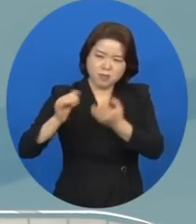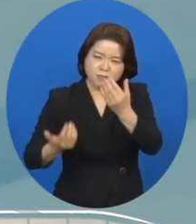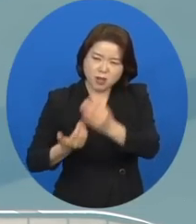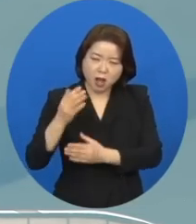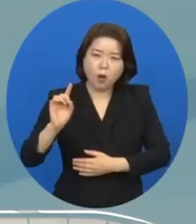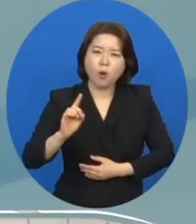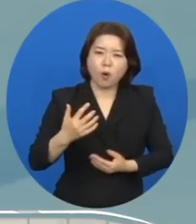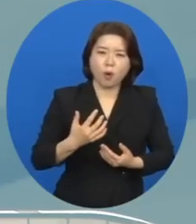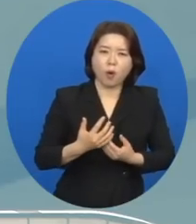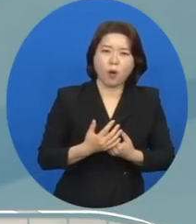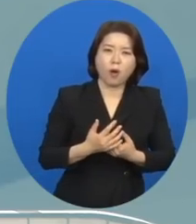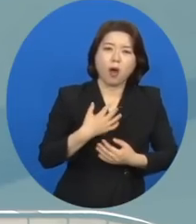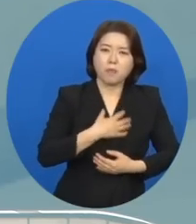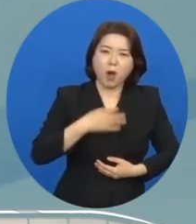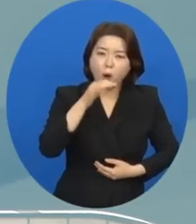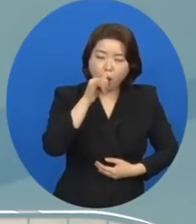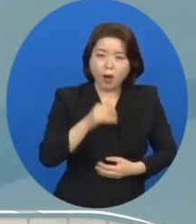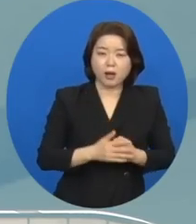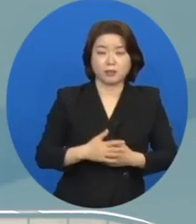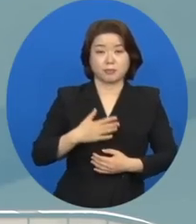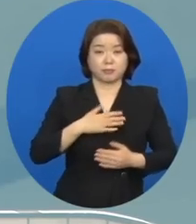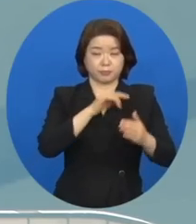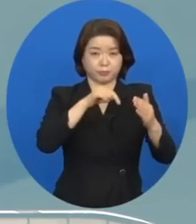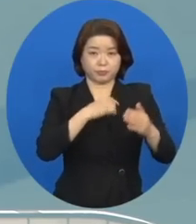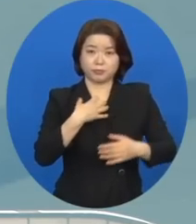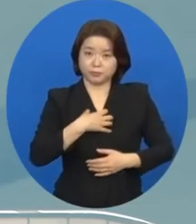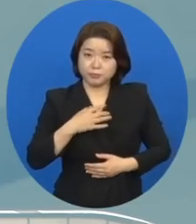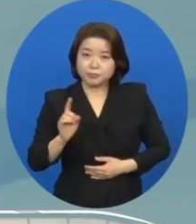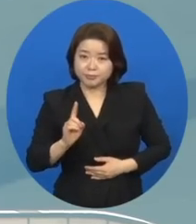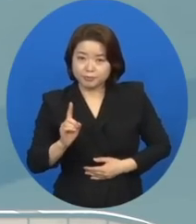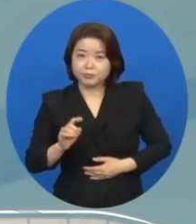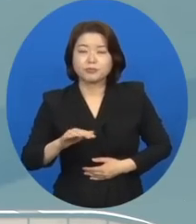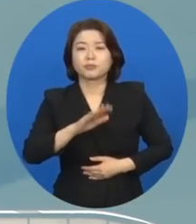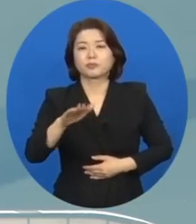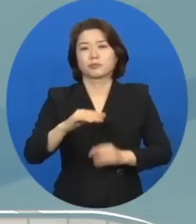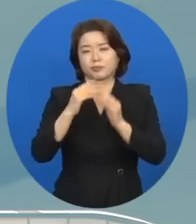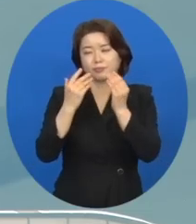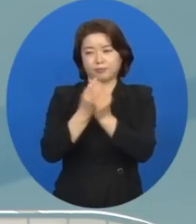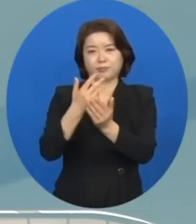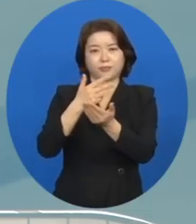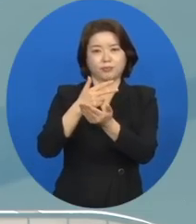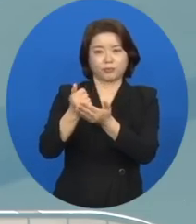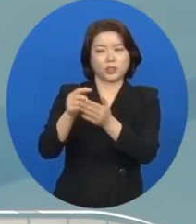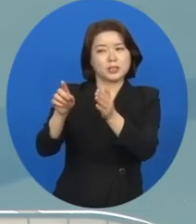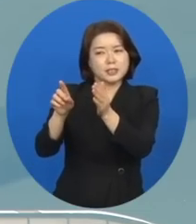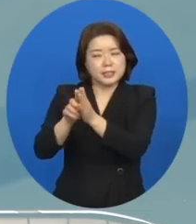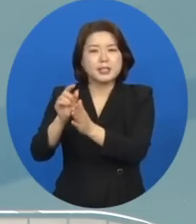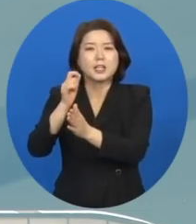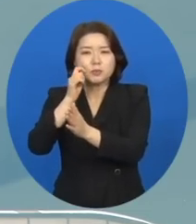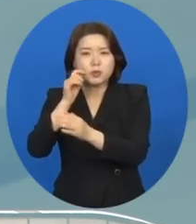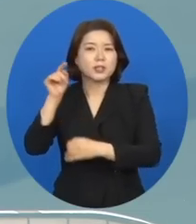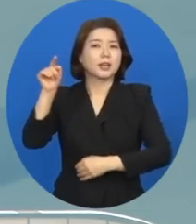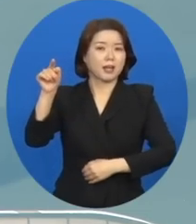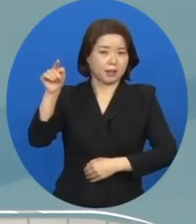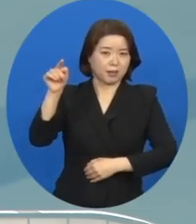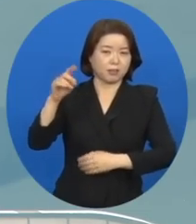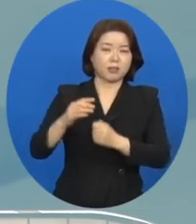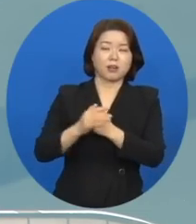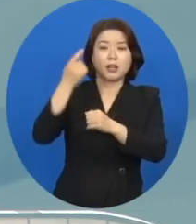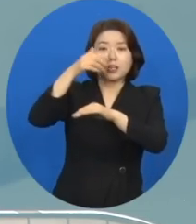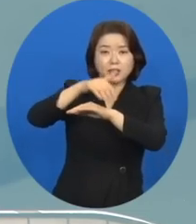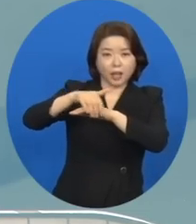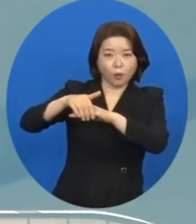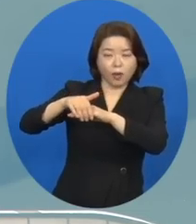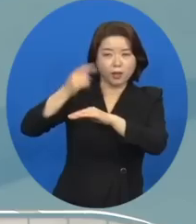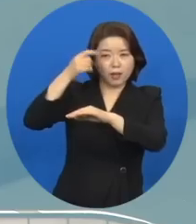어떡하지? 우리 안에 있는 염려는 한편으로 우리가 온전히 주님을 신뢰하지 못하고 그분의 계획과